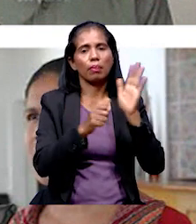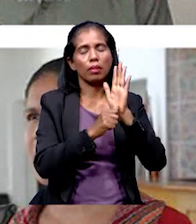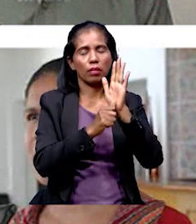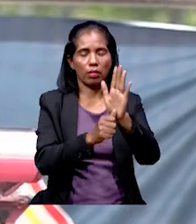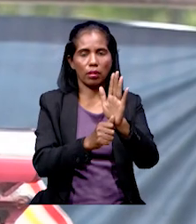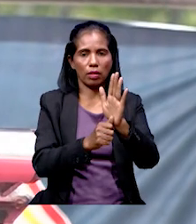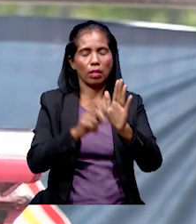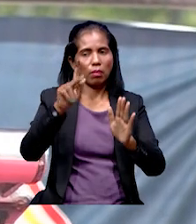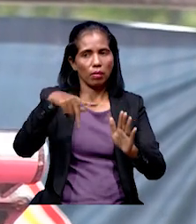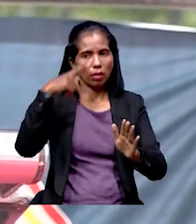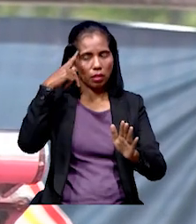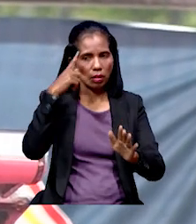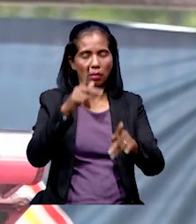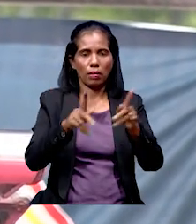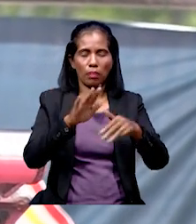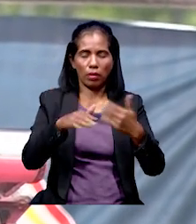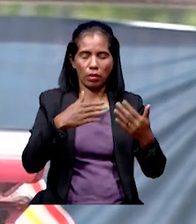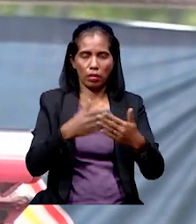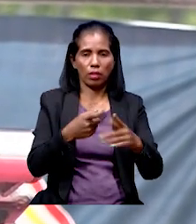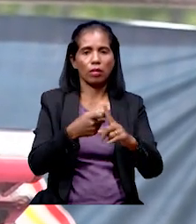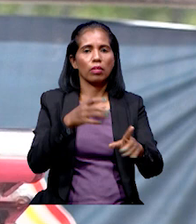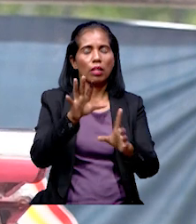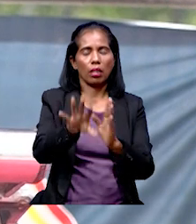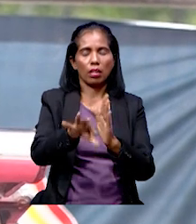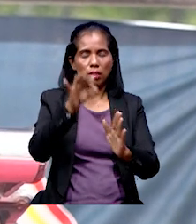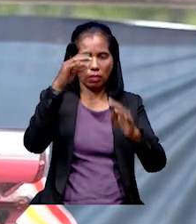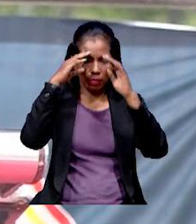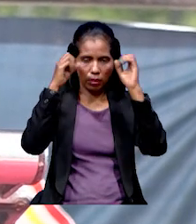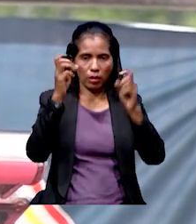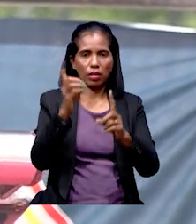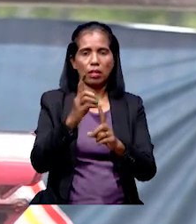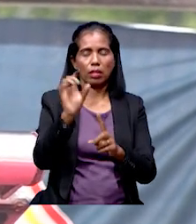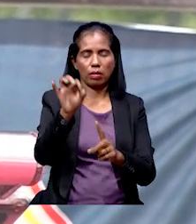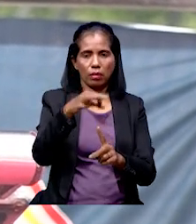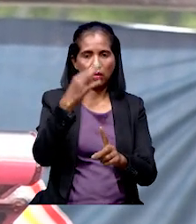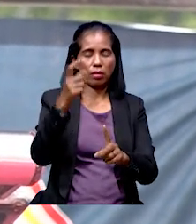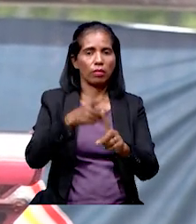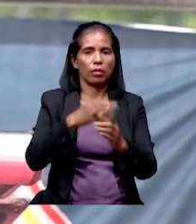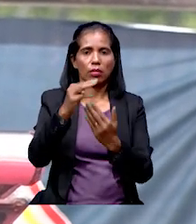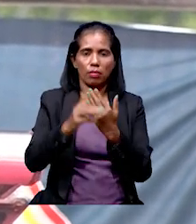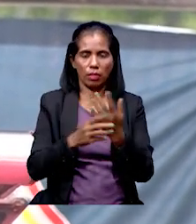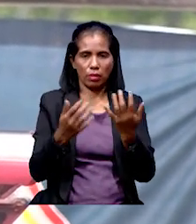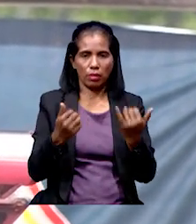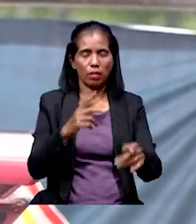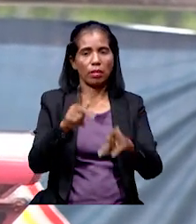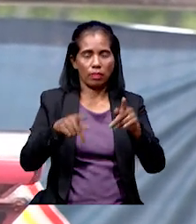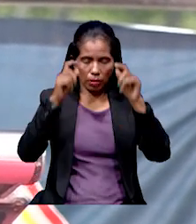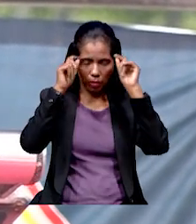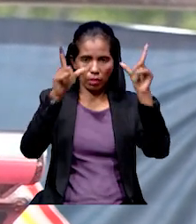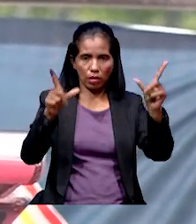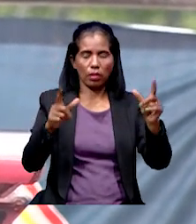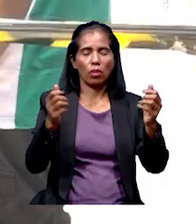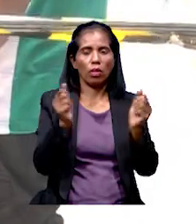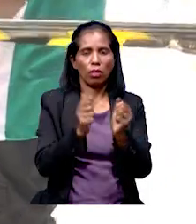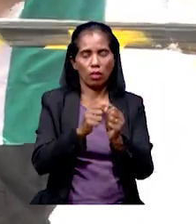kompromisu politiku ba publiku lihusi lesan presidensial lorong sanu resing sia fulang marsu Sune, povo Timor Leste nebe ho